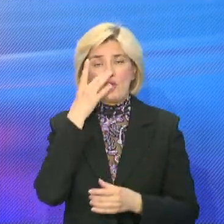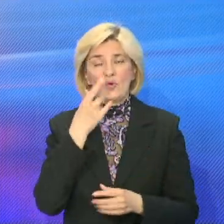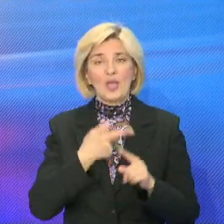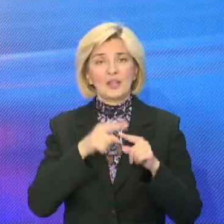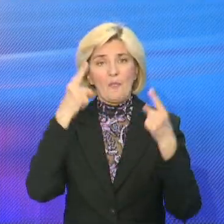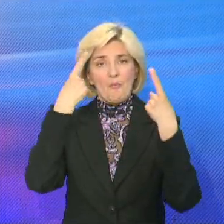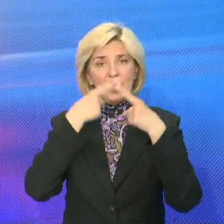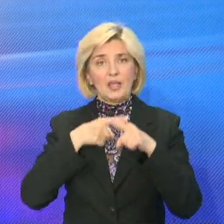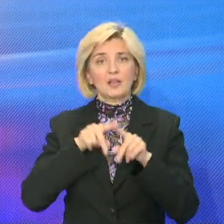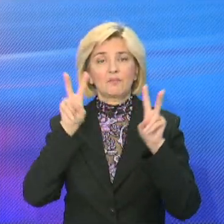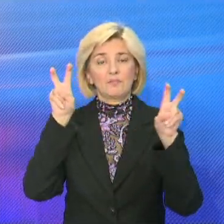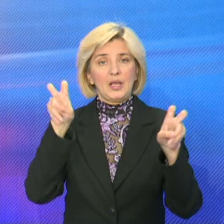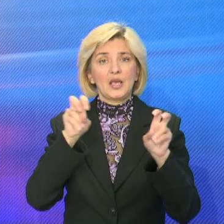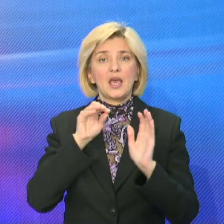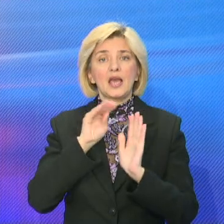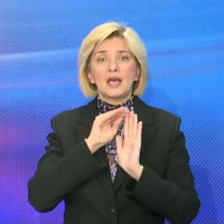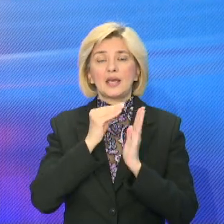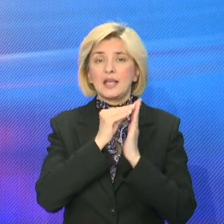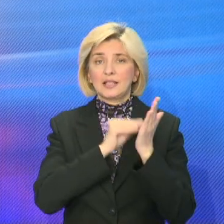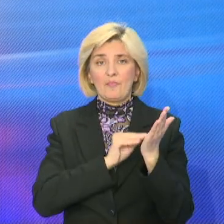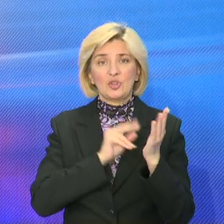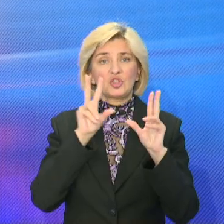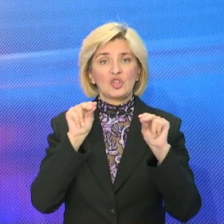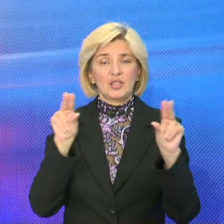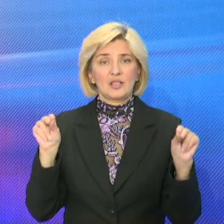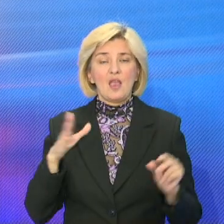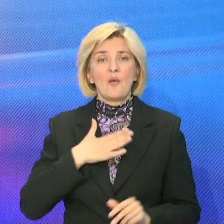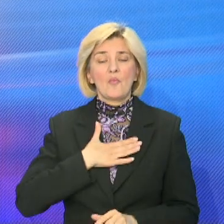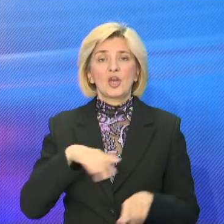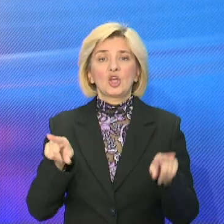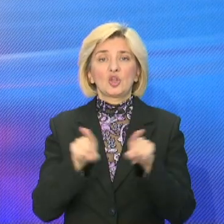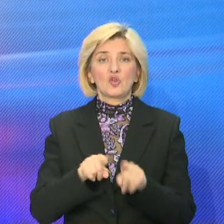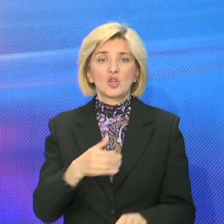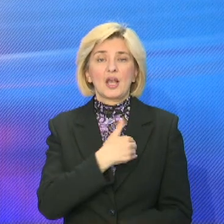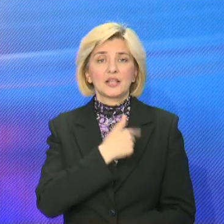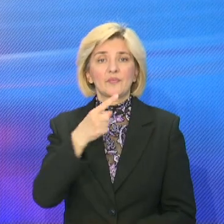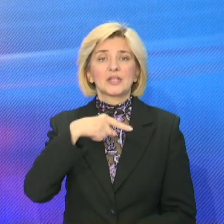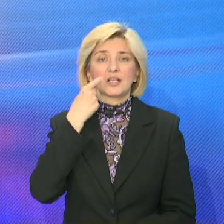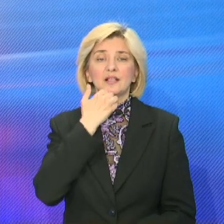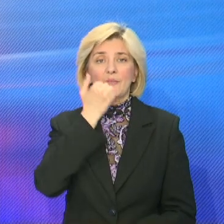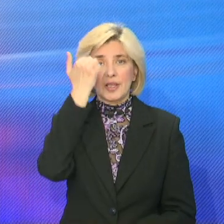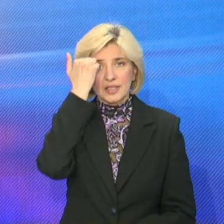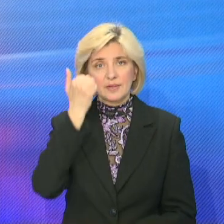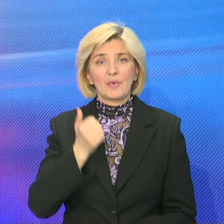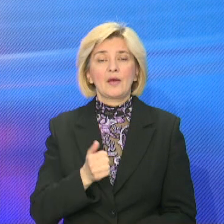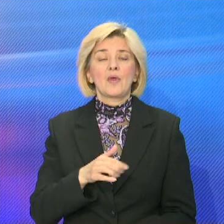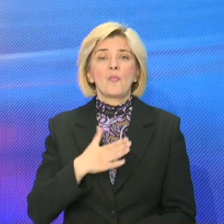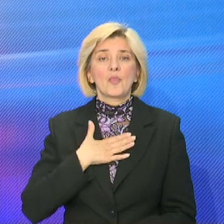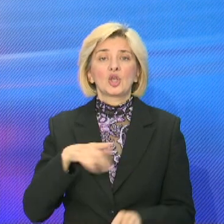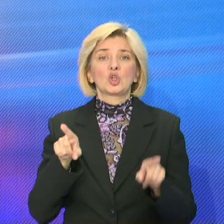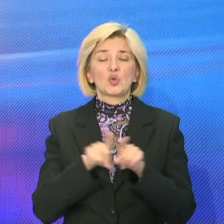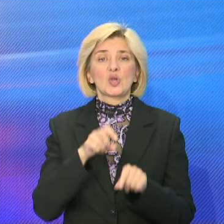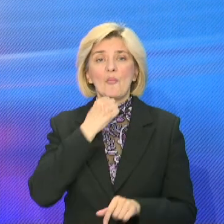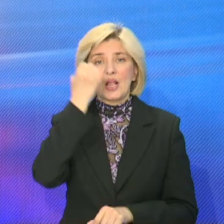рецепт счастья мы тоже хотим сказать спасибо мы тоже благодарны врачам и вот